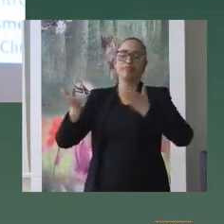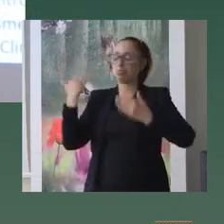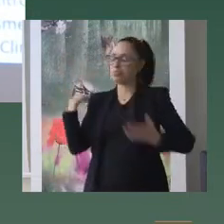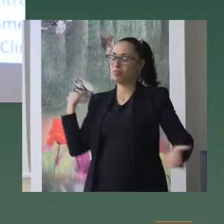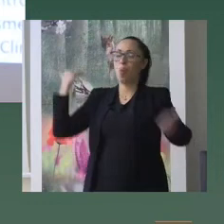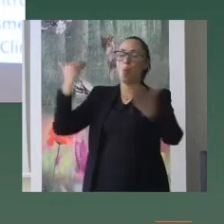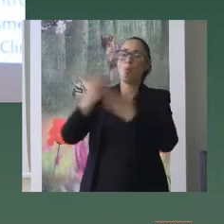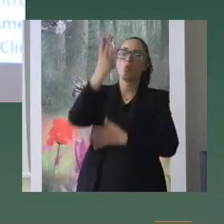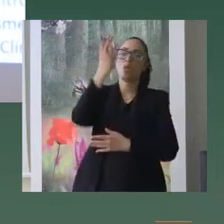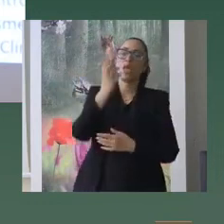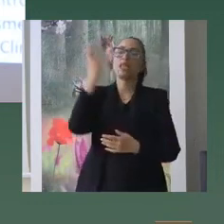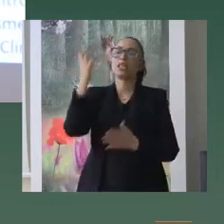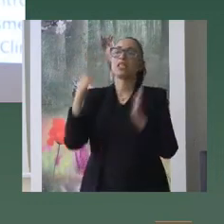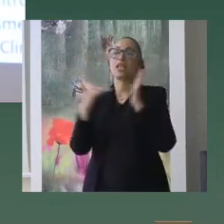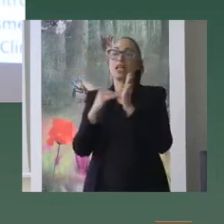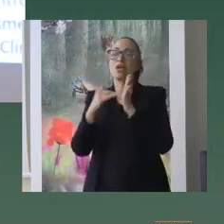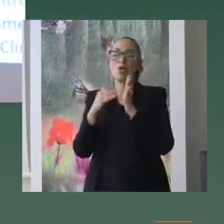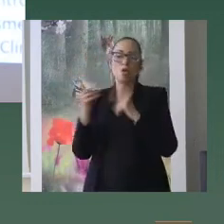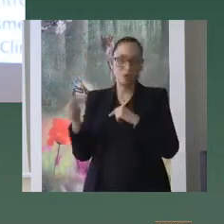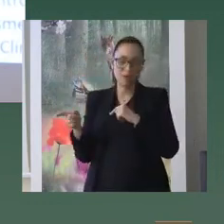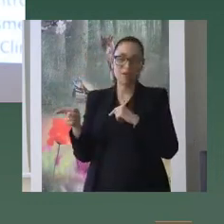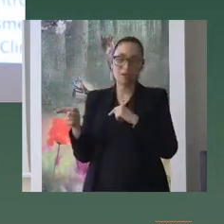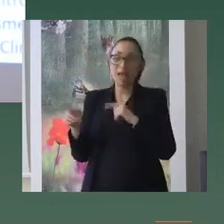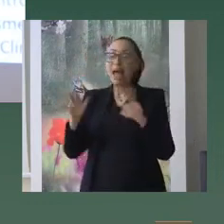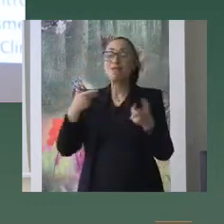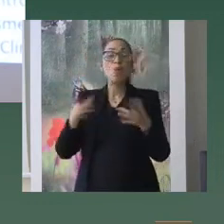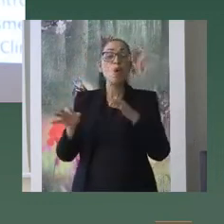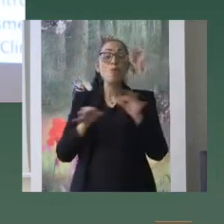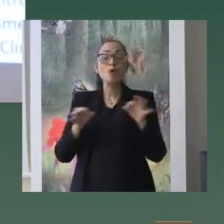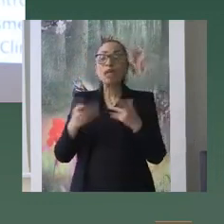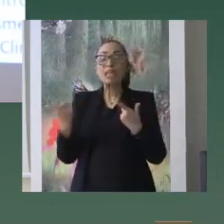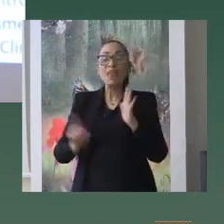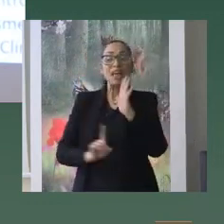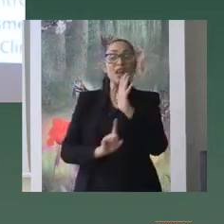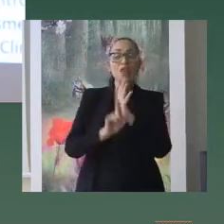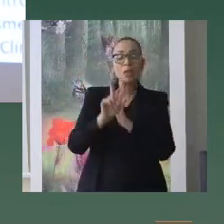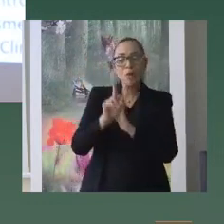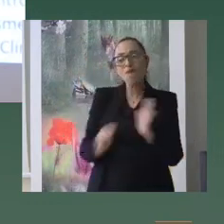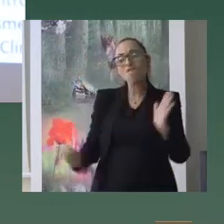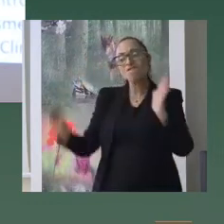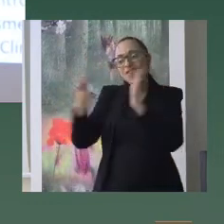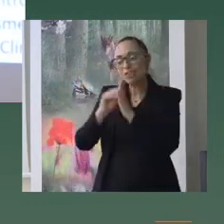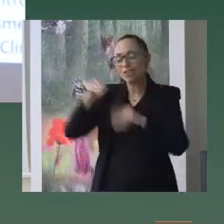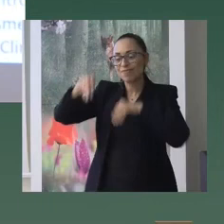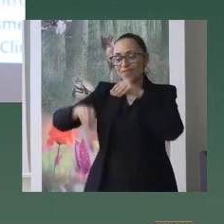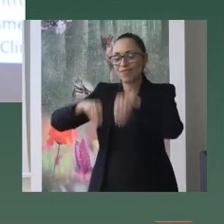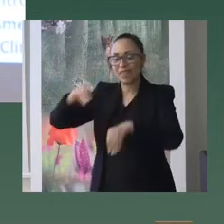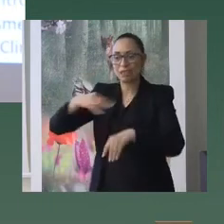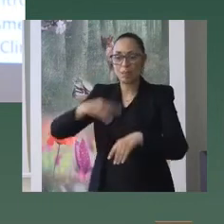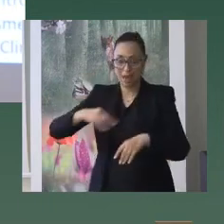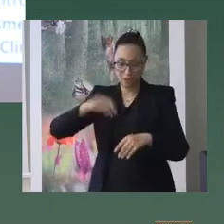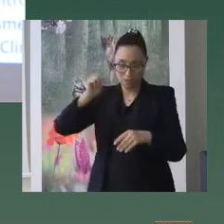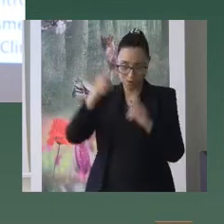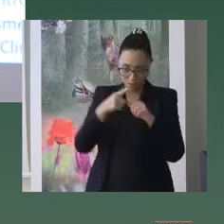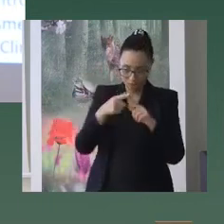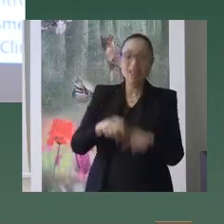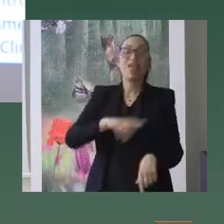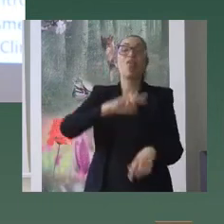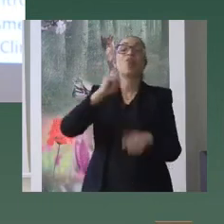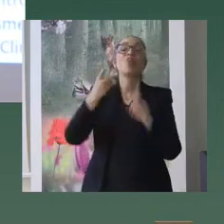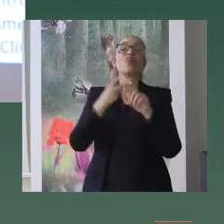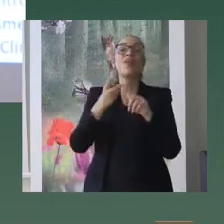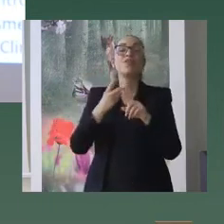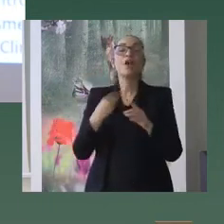χρόνια. Αν υπάρχει δυνατότητα στο μοντέλο να μας πει τι θα γίνει στη θερμοκρασία στην πόλη βάζοντας πράσινο. Αυτό είναι το πρώτο. Και το δεύτερο,